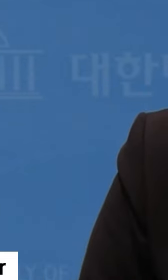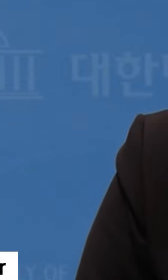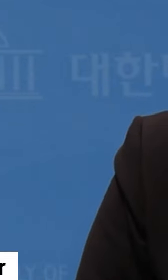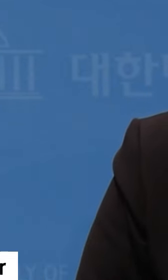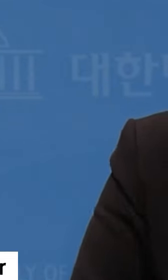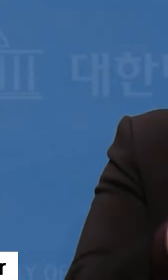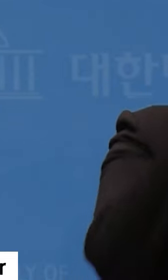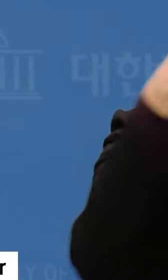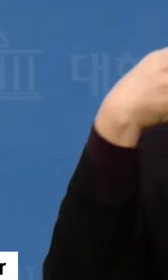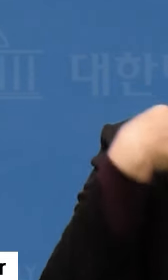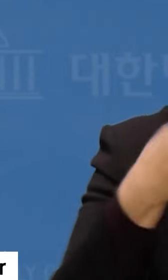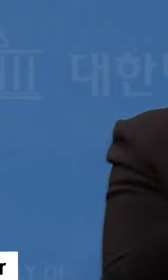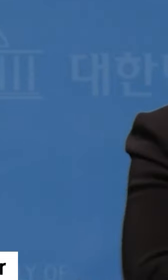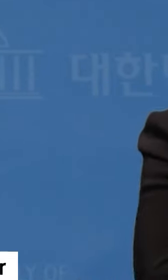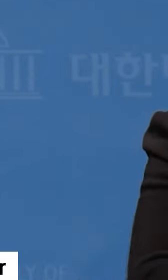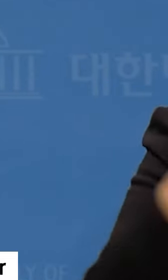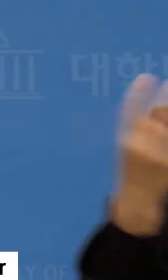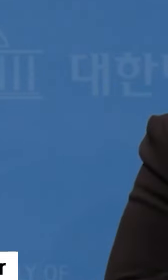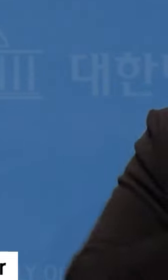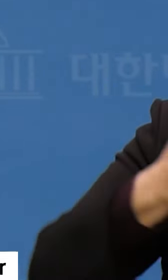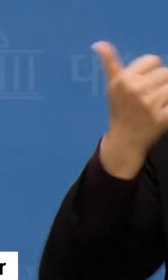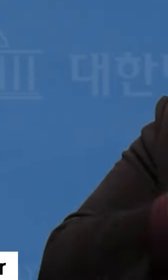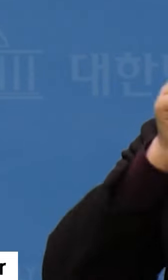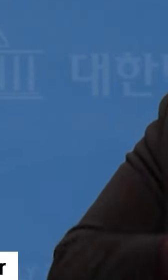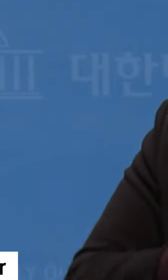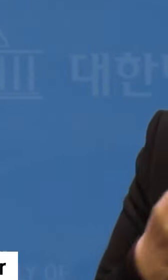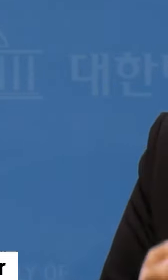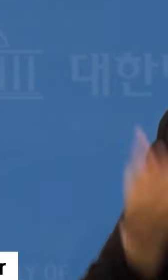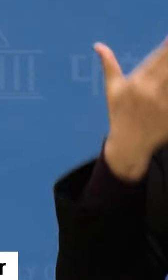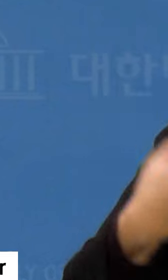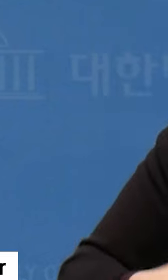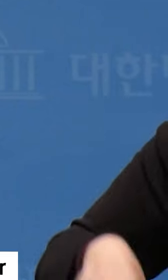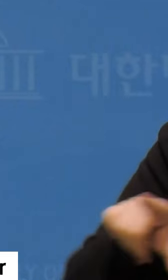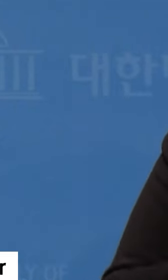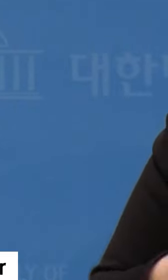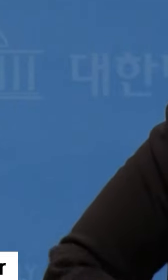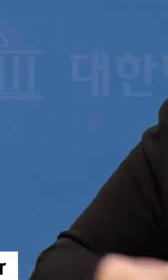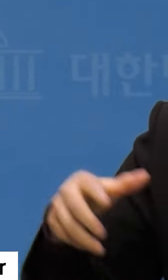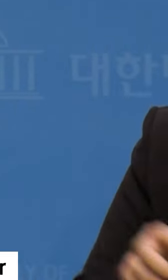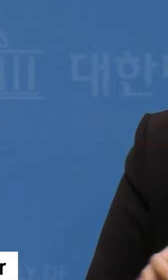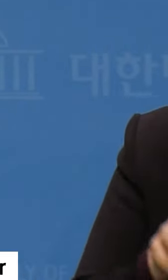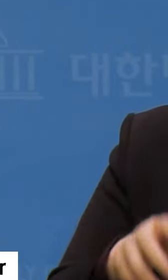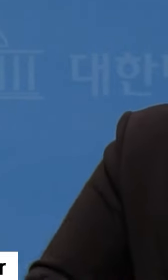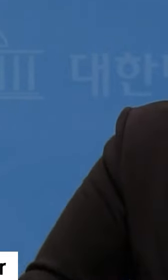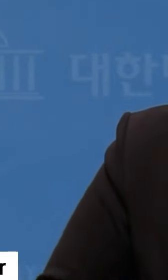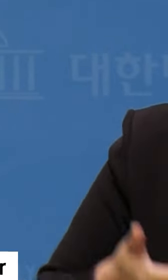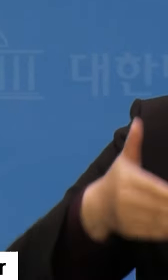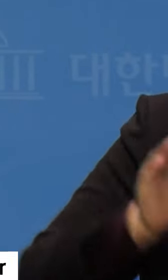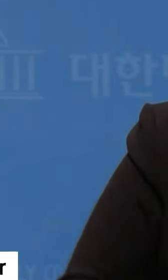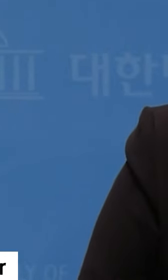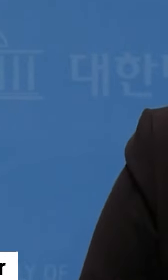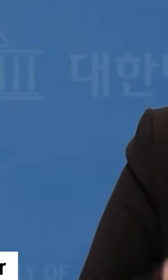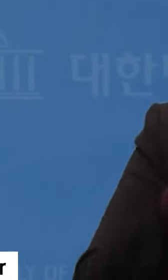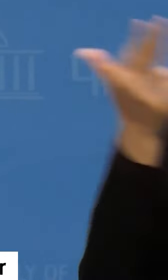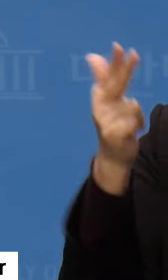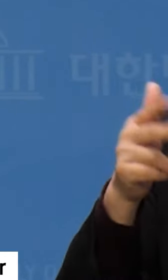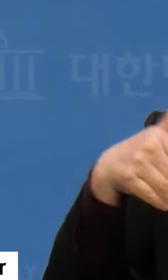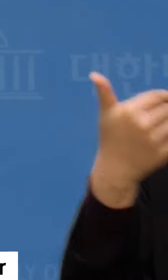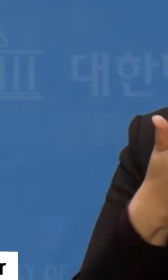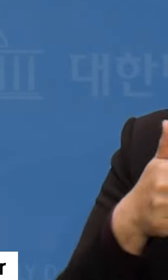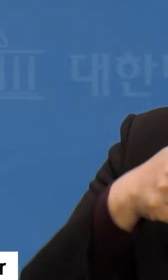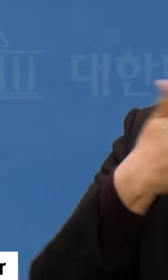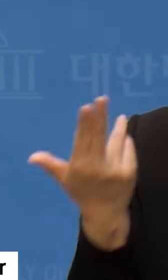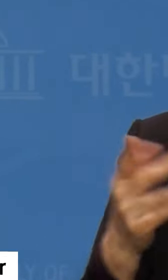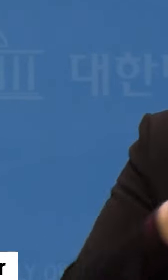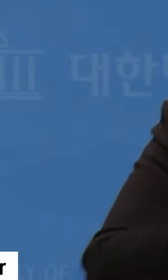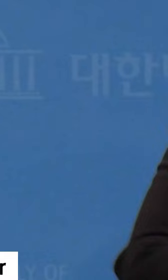대한 투쟁과 총선 승리를 위해 똘똘 뭉쳐야 할 때입니다. 하지만 친명, 반명, 비명